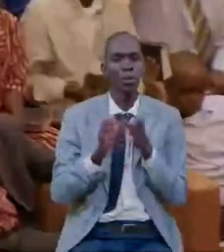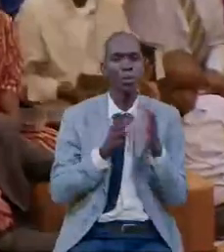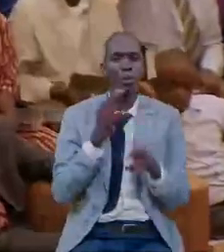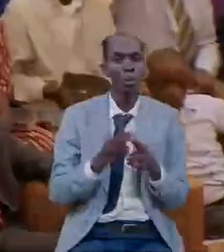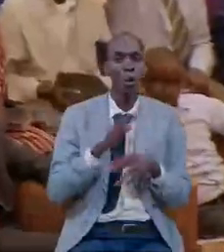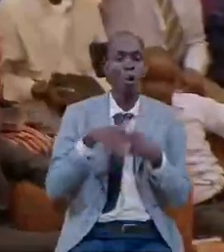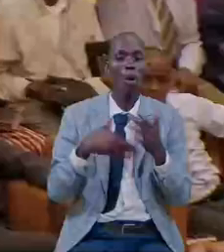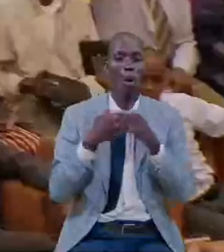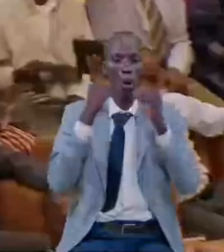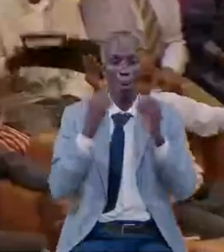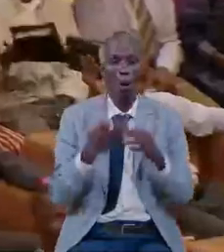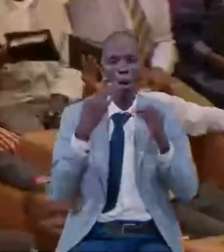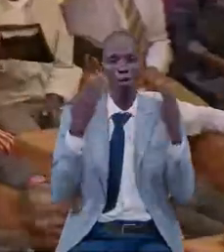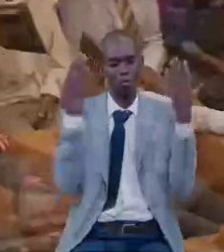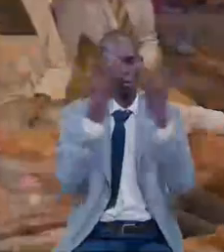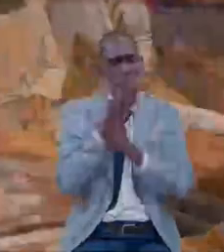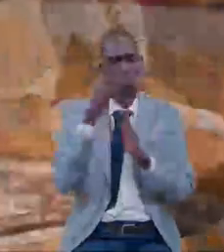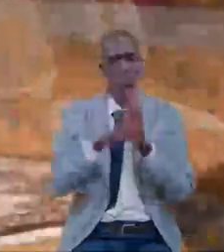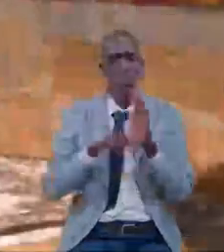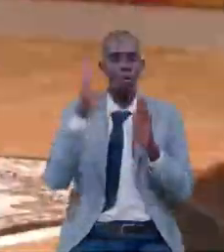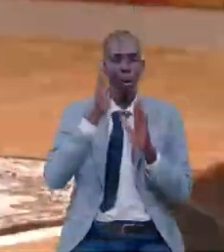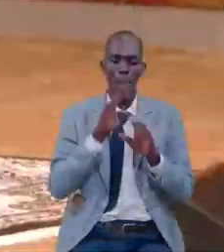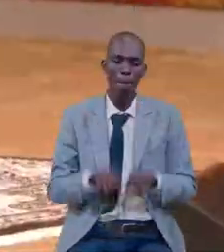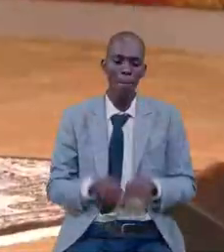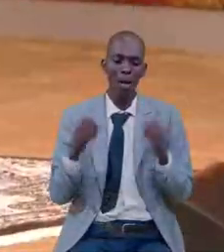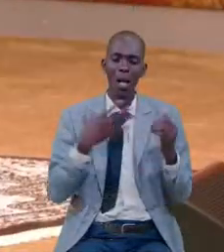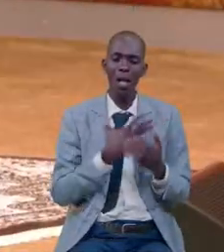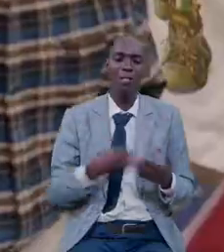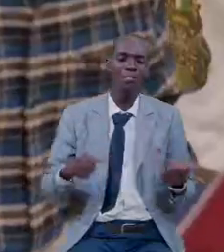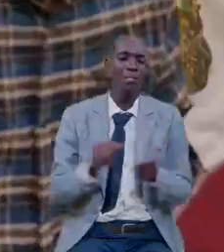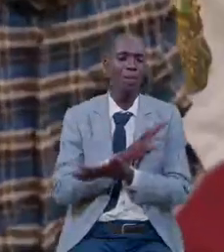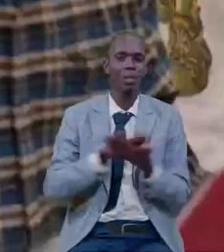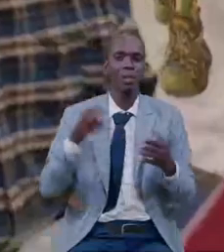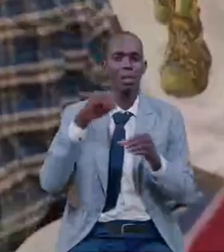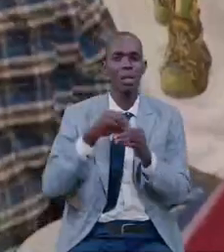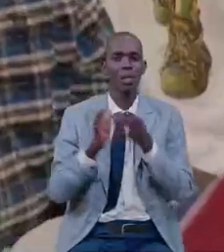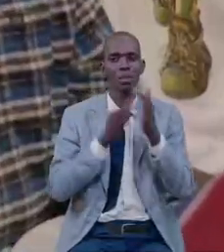Toutes les puissances des ténèbres seront brisées, détruites au nom de Jésus-Christ.